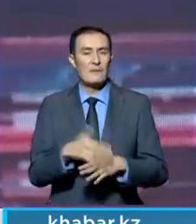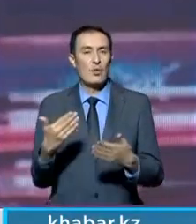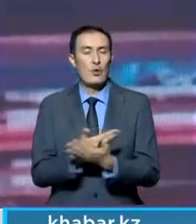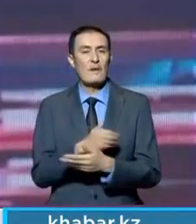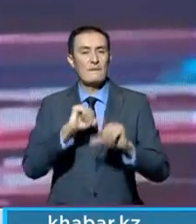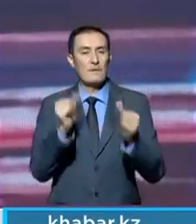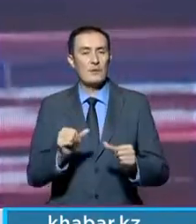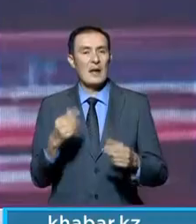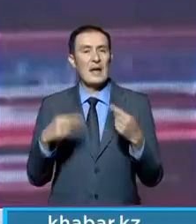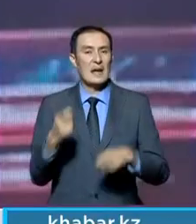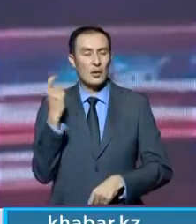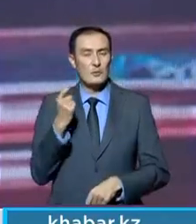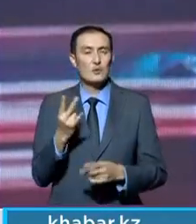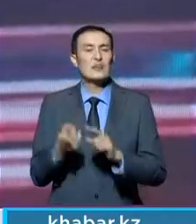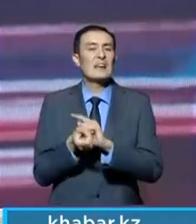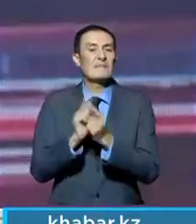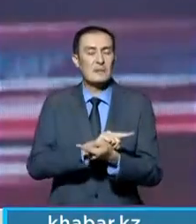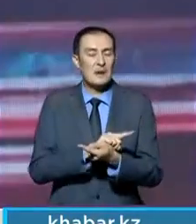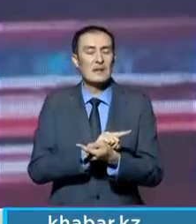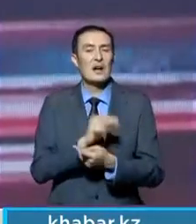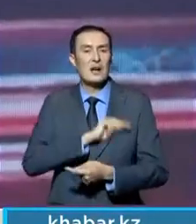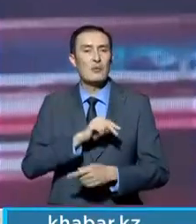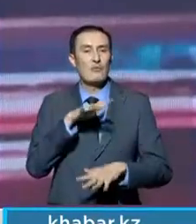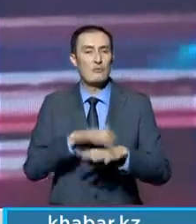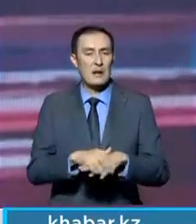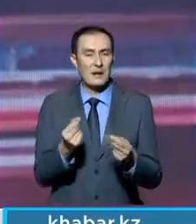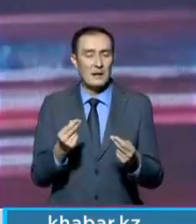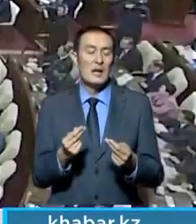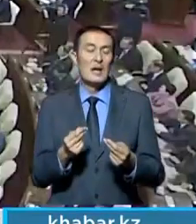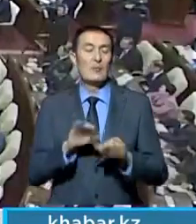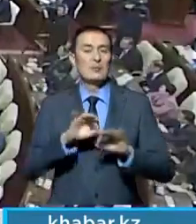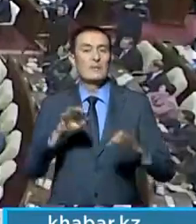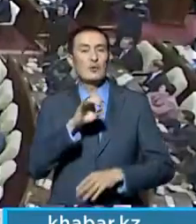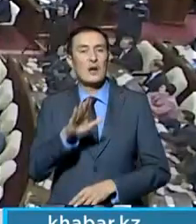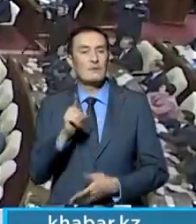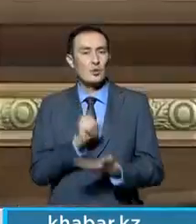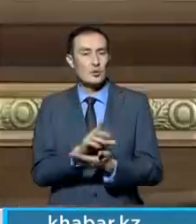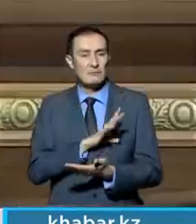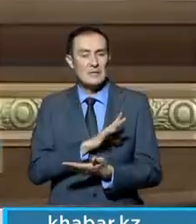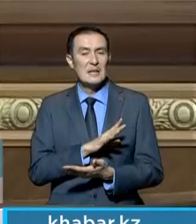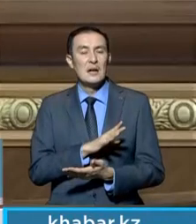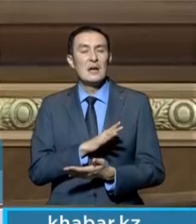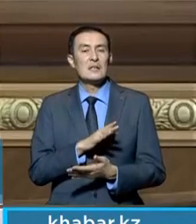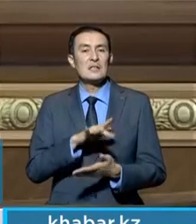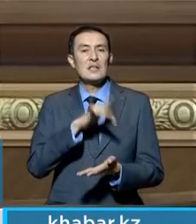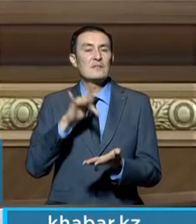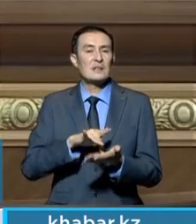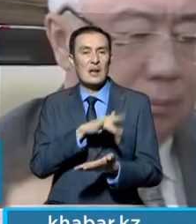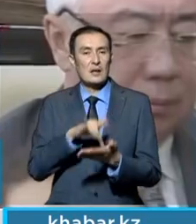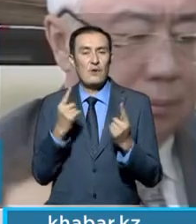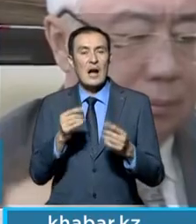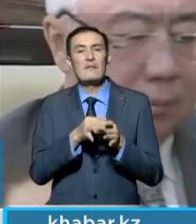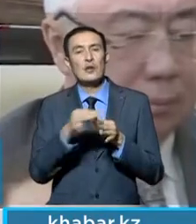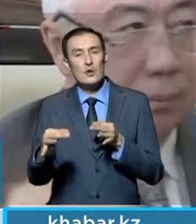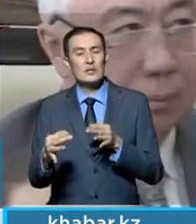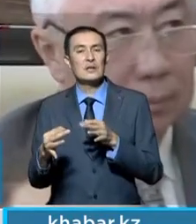модель развития требует реформ в банковской сфере. Фокус внимания, по словам Касым-Жомарта Токаева, должен быть смещен с областных центров на